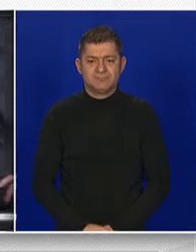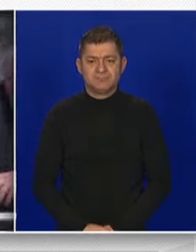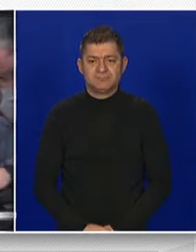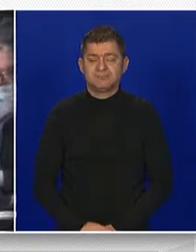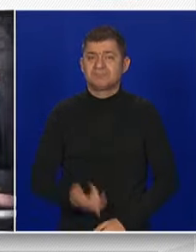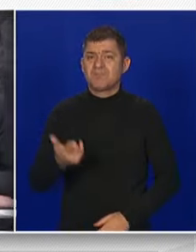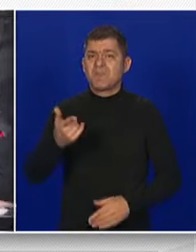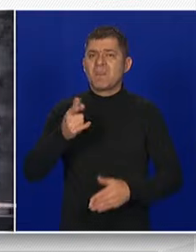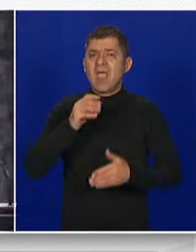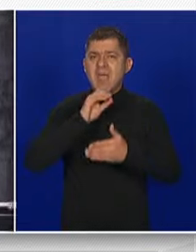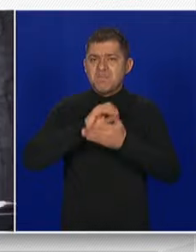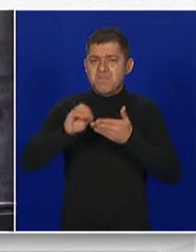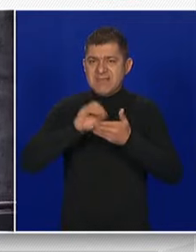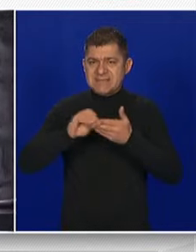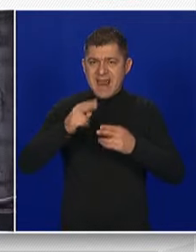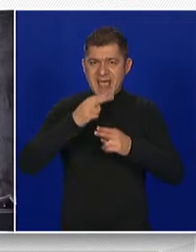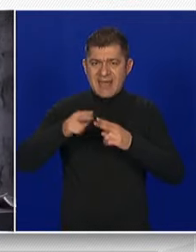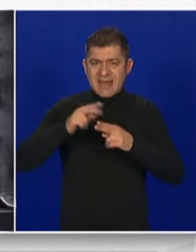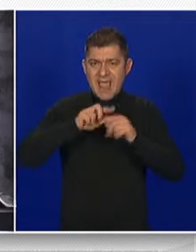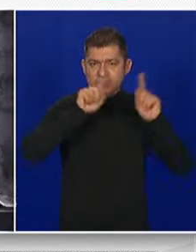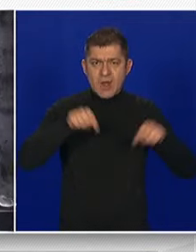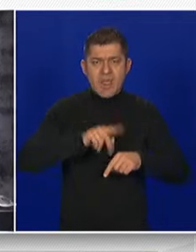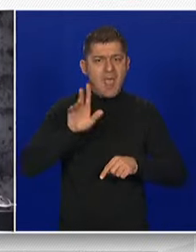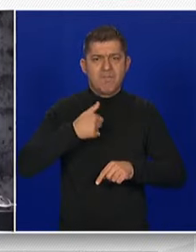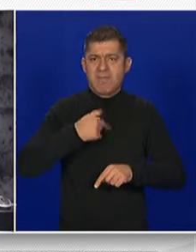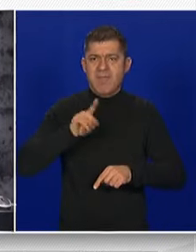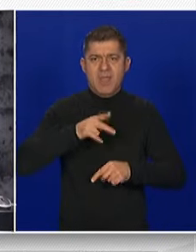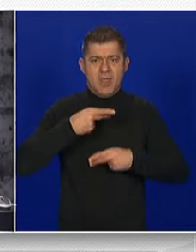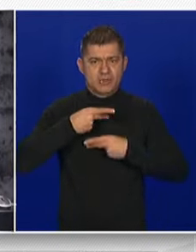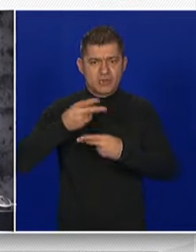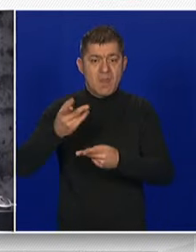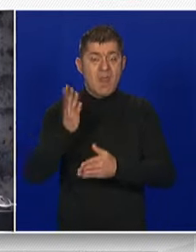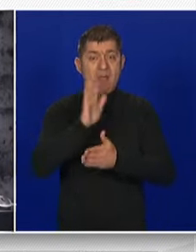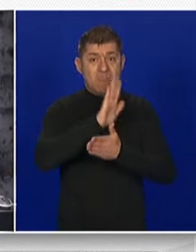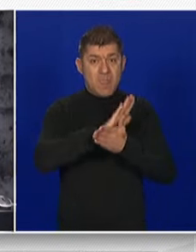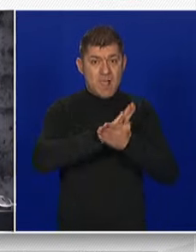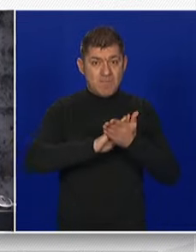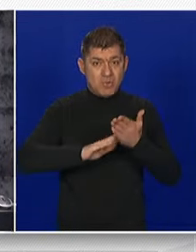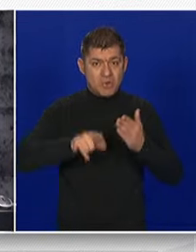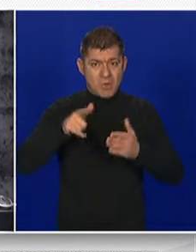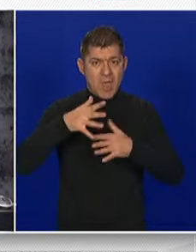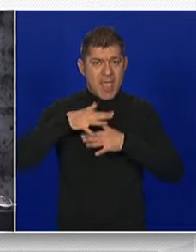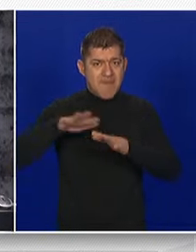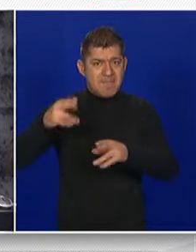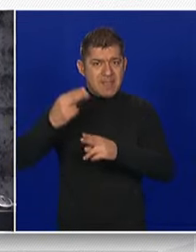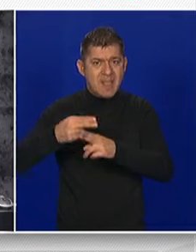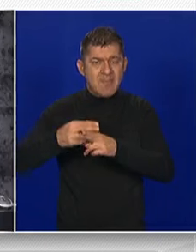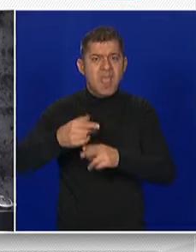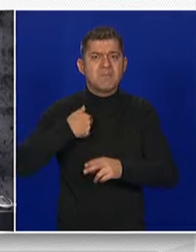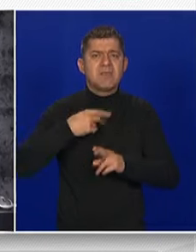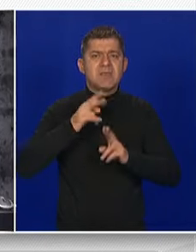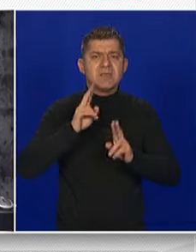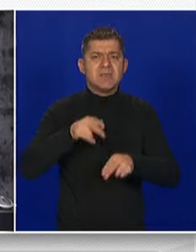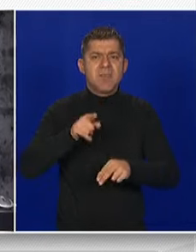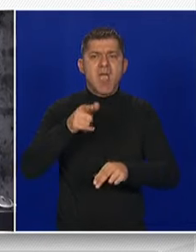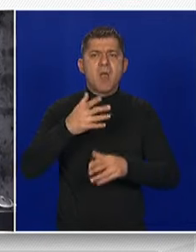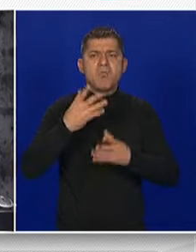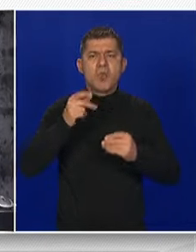izdaju. Na početku epidemije smo, ako se sjećate, imali situaciju da je većina